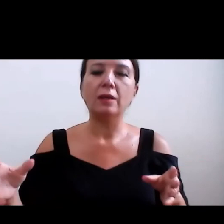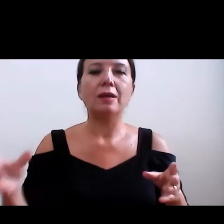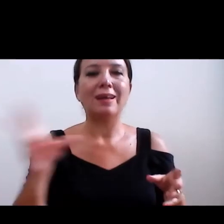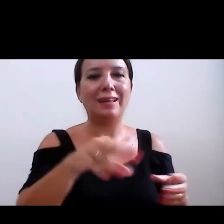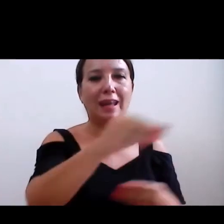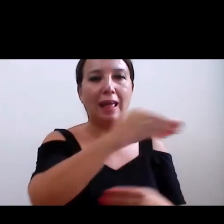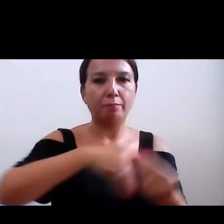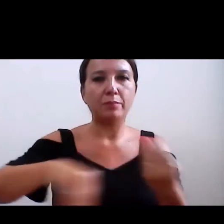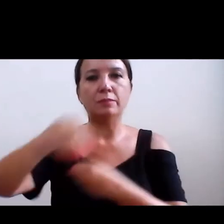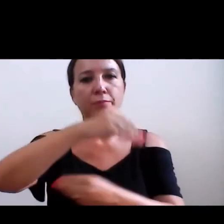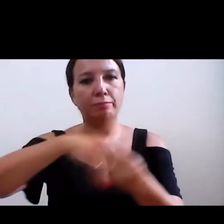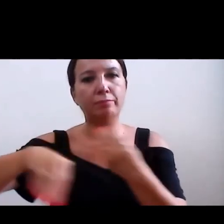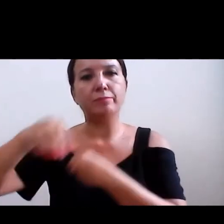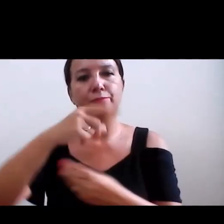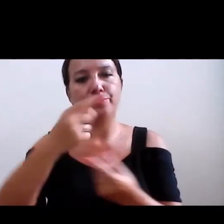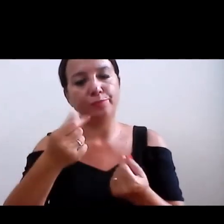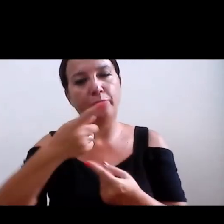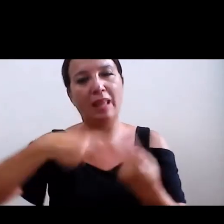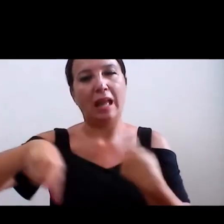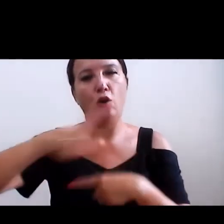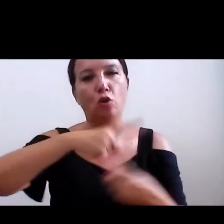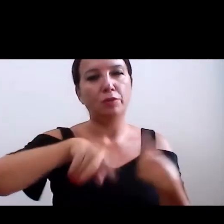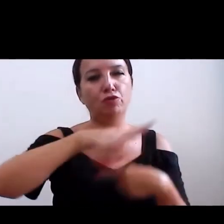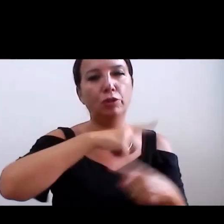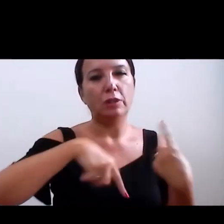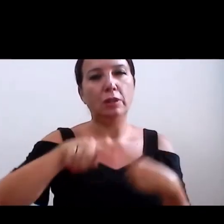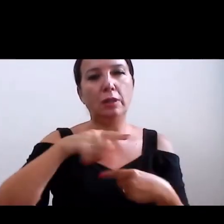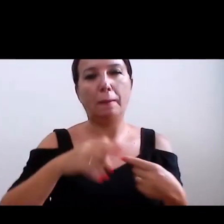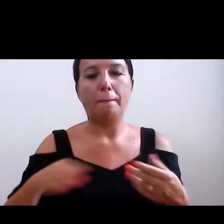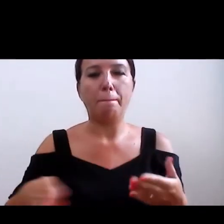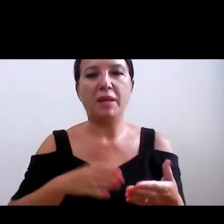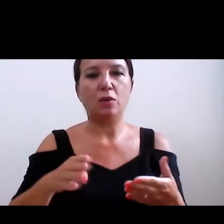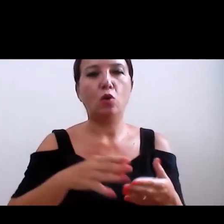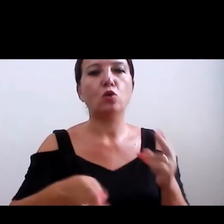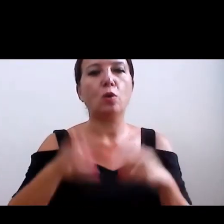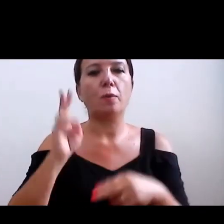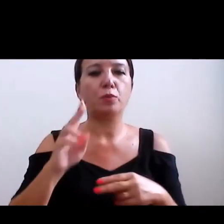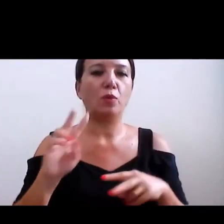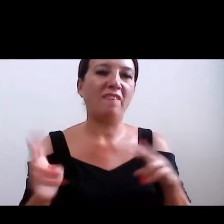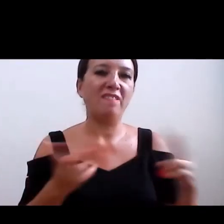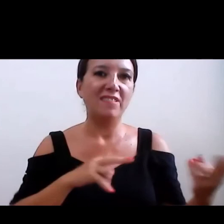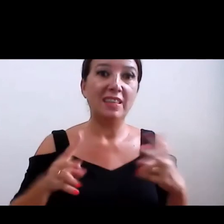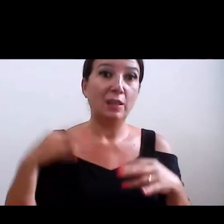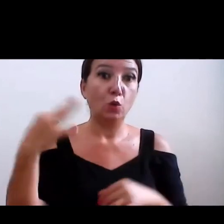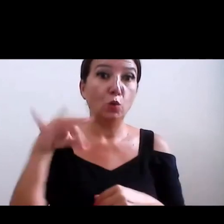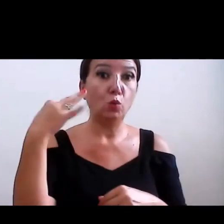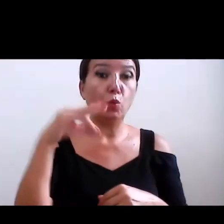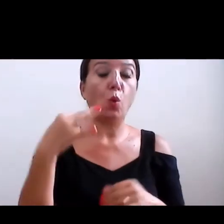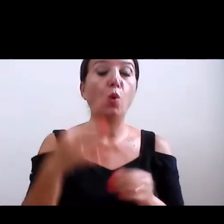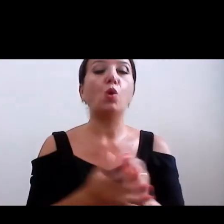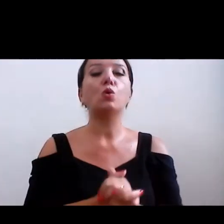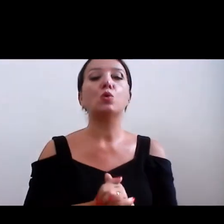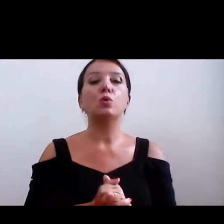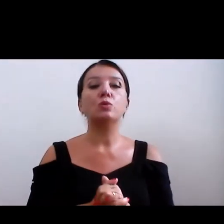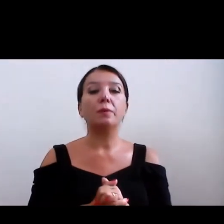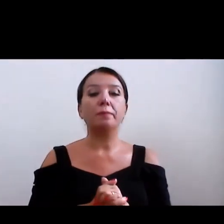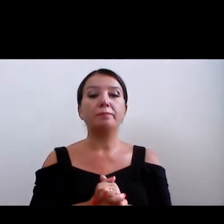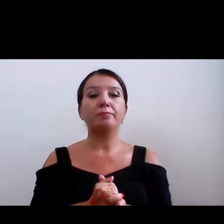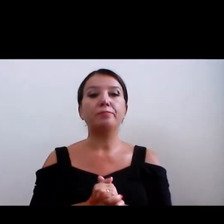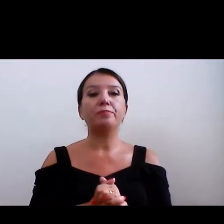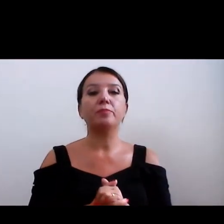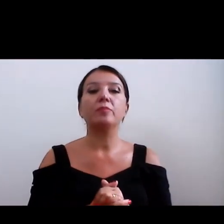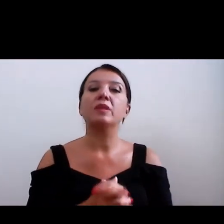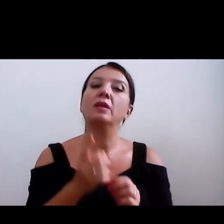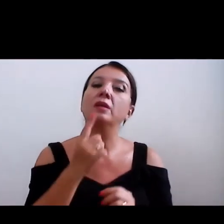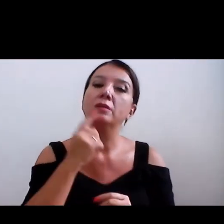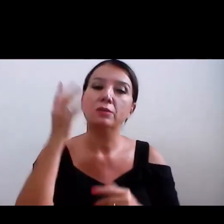reimmissione nel ciclo dell'economia circolare in un percorso il più possibile virtuoso, ovviamente. E diciamo che la suggestione